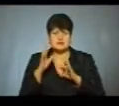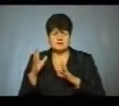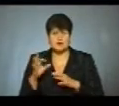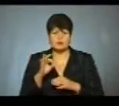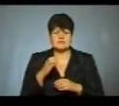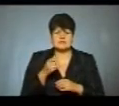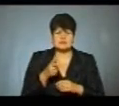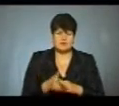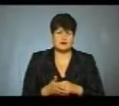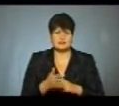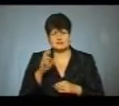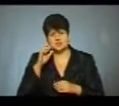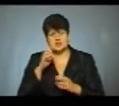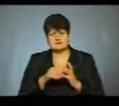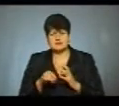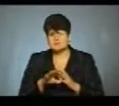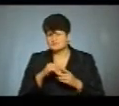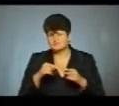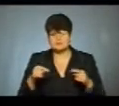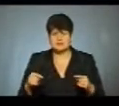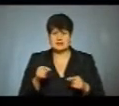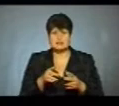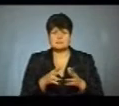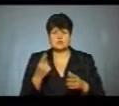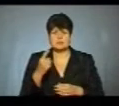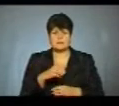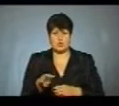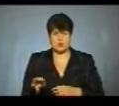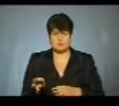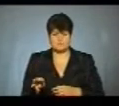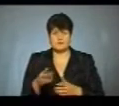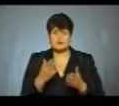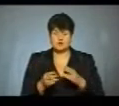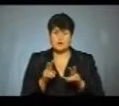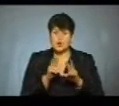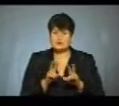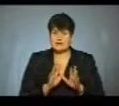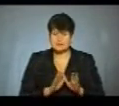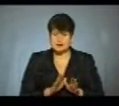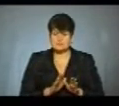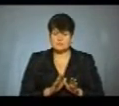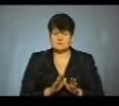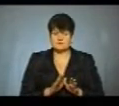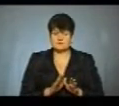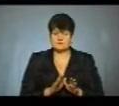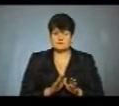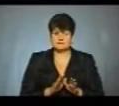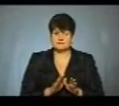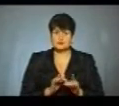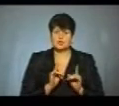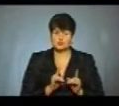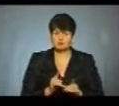ОСГ, державна земля, будь-що, то їх більше мільйона. Якщо ми розглядаємо